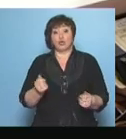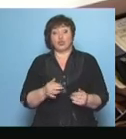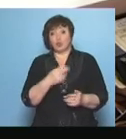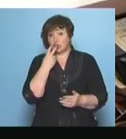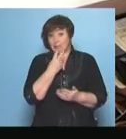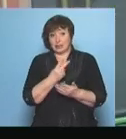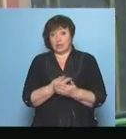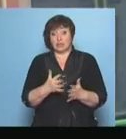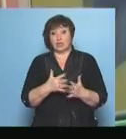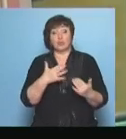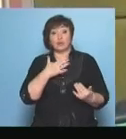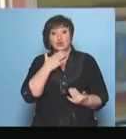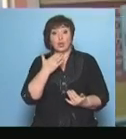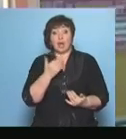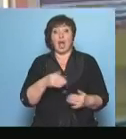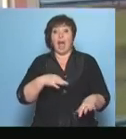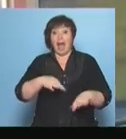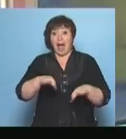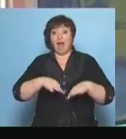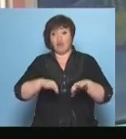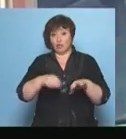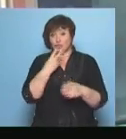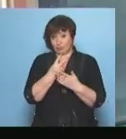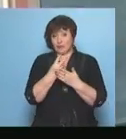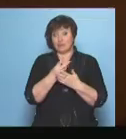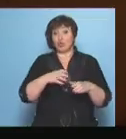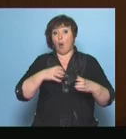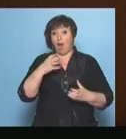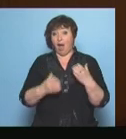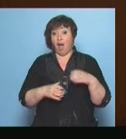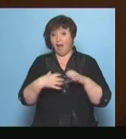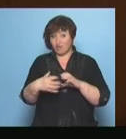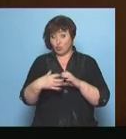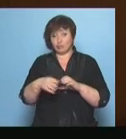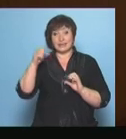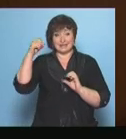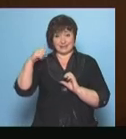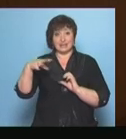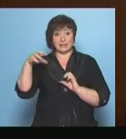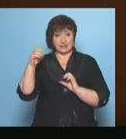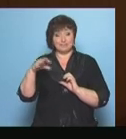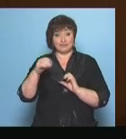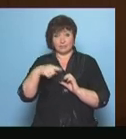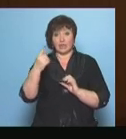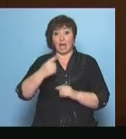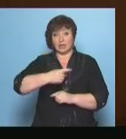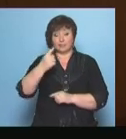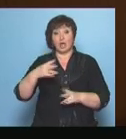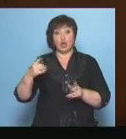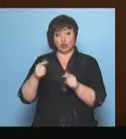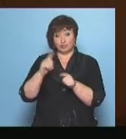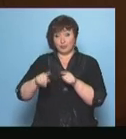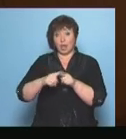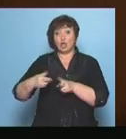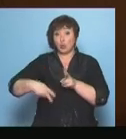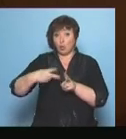посмотреть нарушителей. Вот автобус проезжает, у нас сигнализация горит, то есть приближается поезд, а шофер